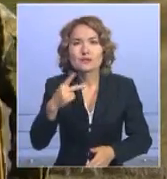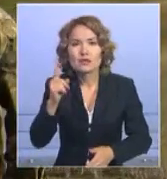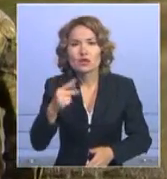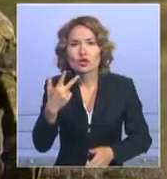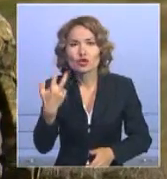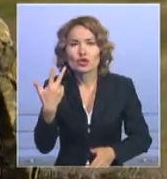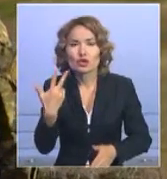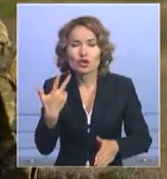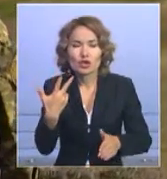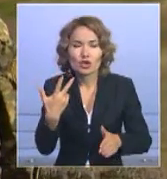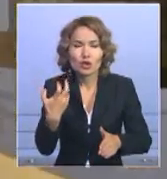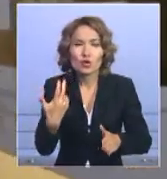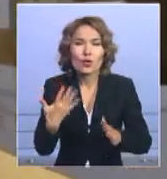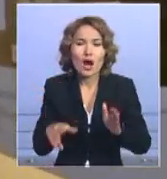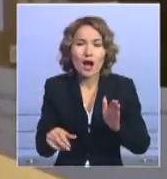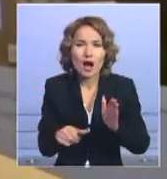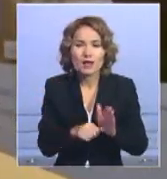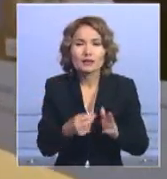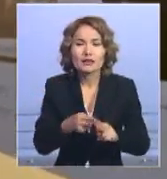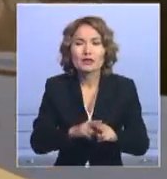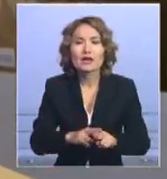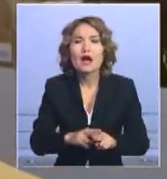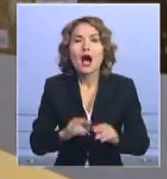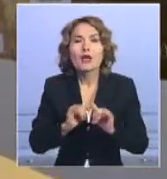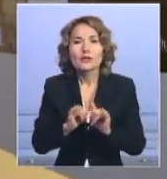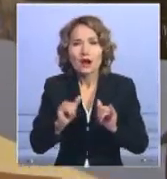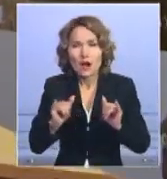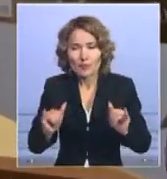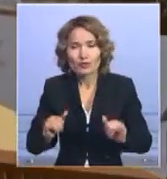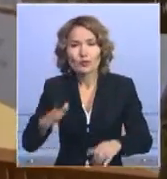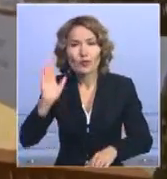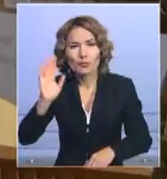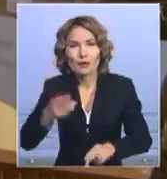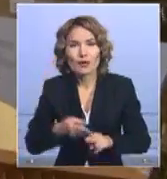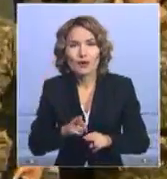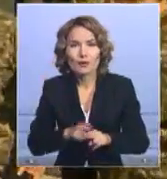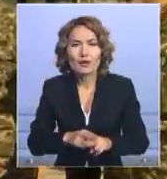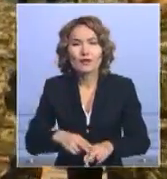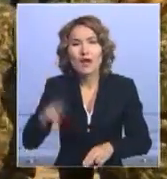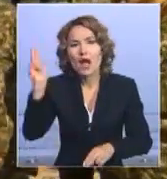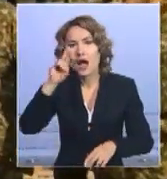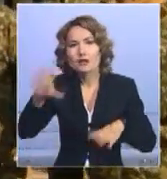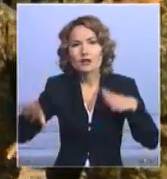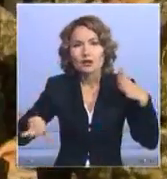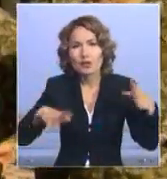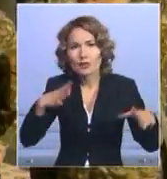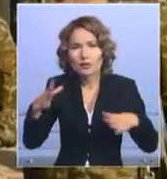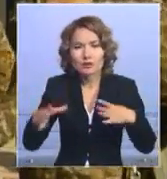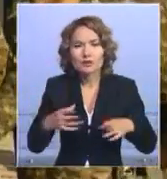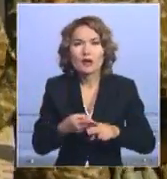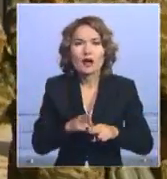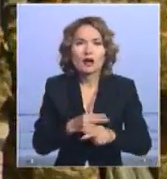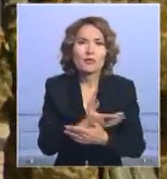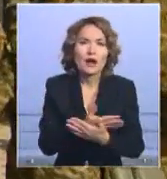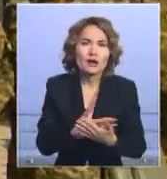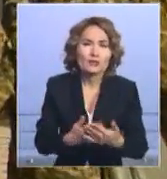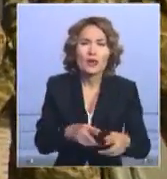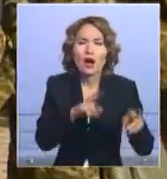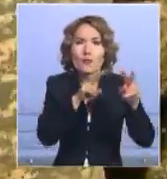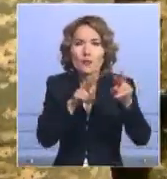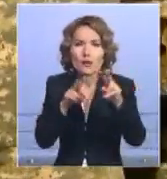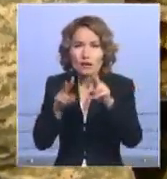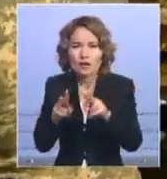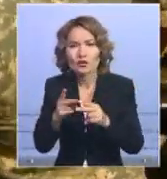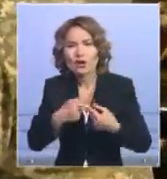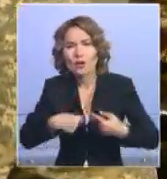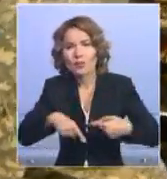32-356 әскери бөлімін дамыту жайында талқылады. Алдағы уақытта танк айлағы, тактикалық алаң, әскери жарықтандыру пункттері, бақылау өткізу